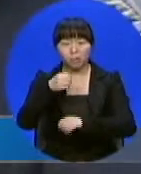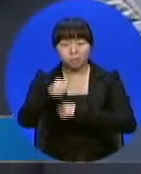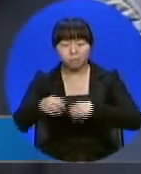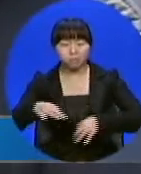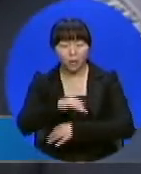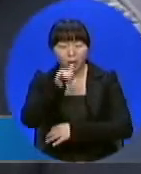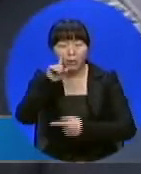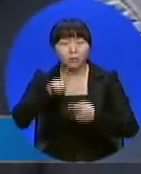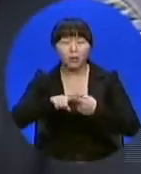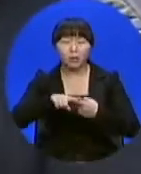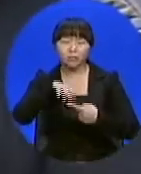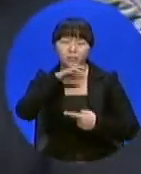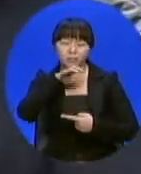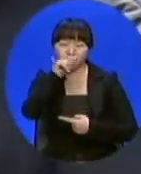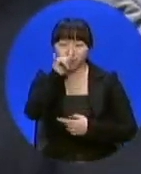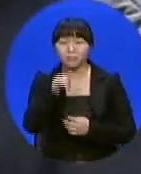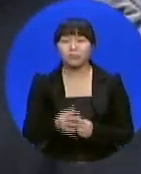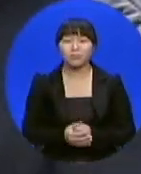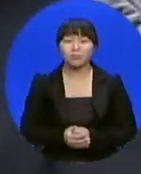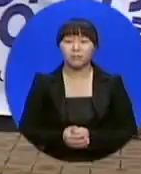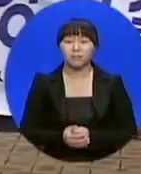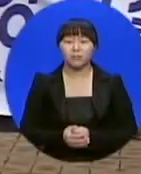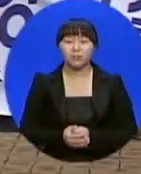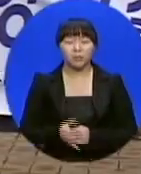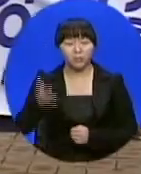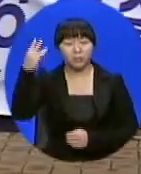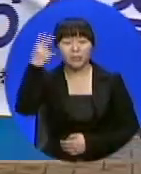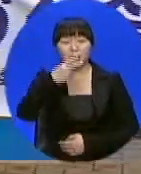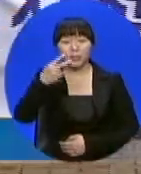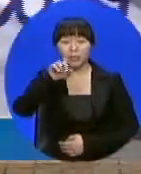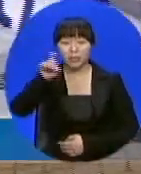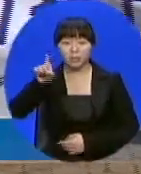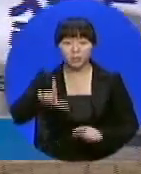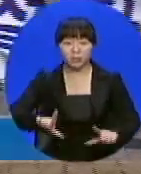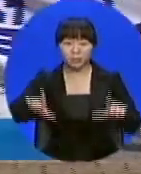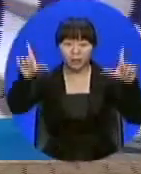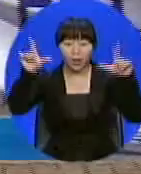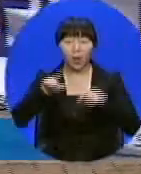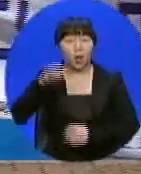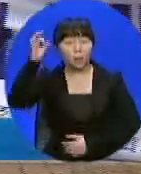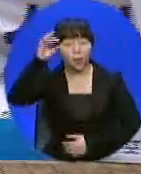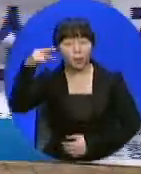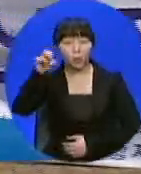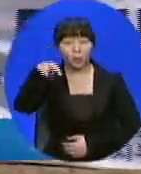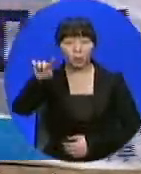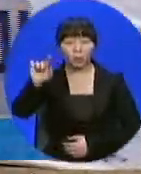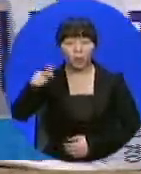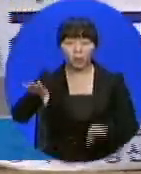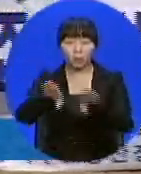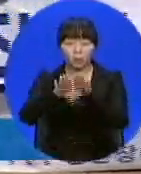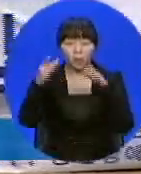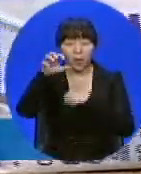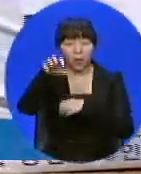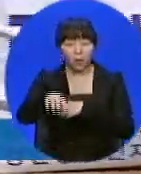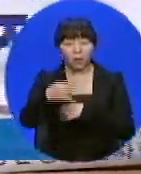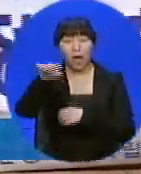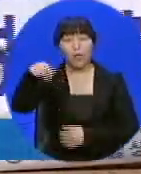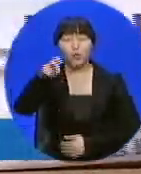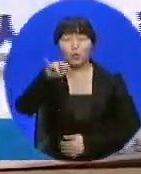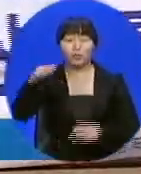일며 논란의 대상이 되고 있습니다. 지난 2010년 7월 포항시 도구면 금강리에 개소한